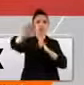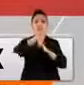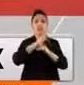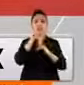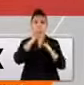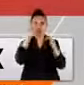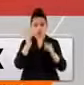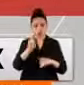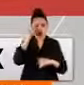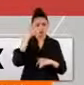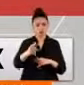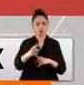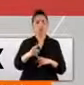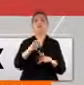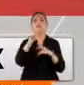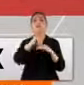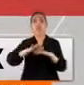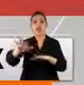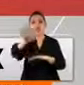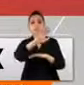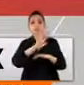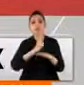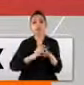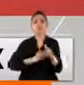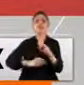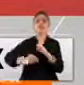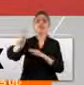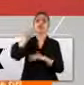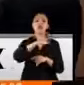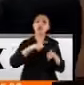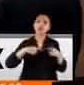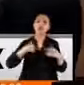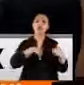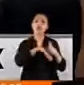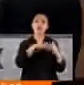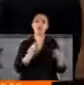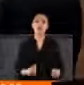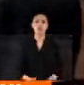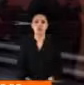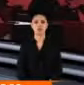zilleti önüne kattığı gibi kaçtığı yere kadar kovalayacaktır.